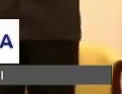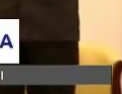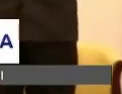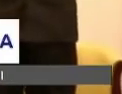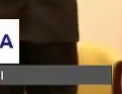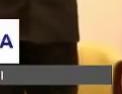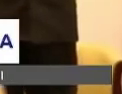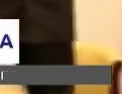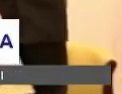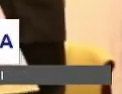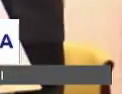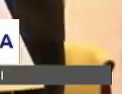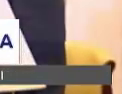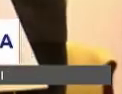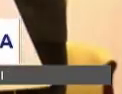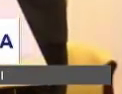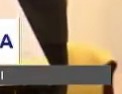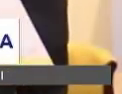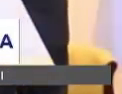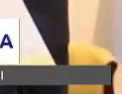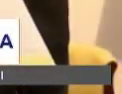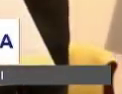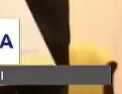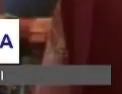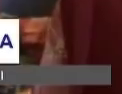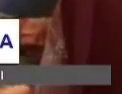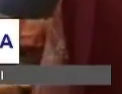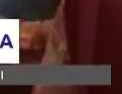Jangan pedagang agama demi raih populariti.